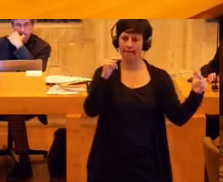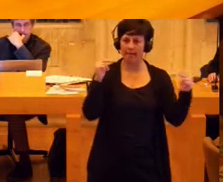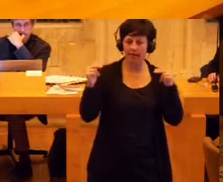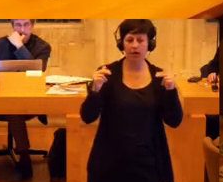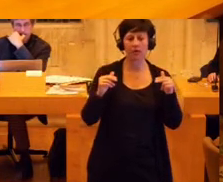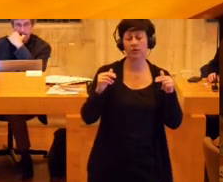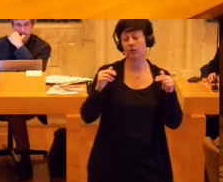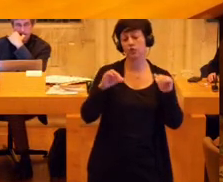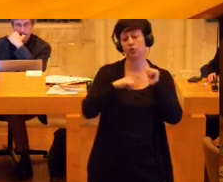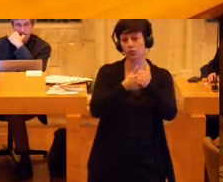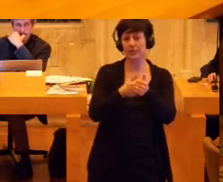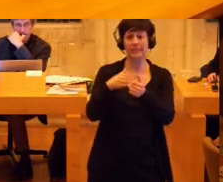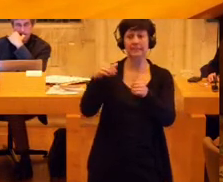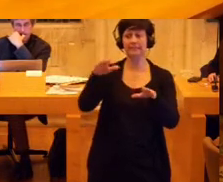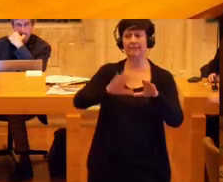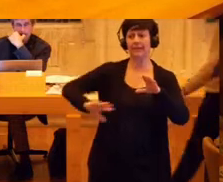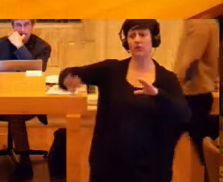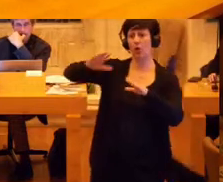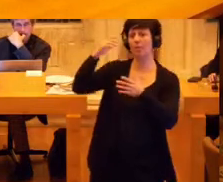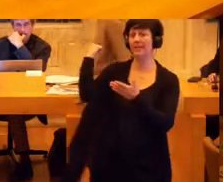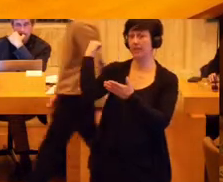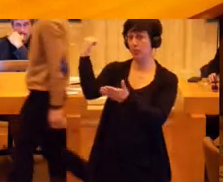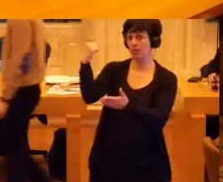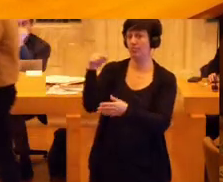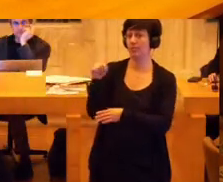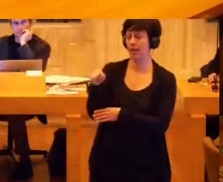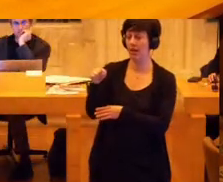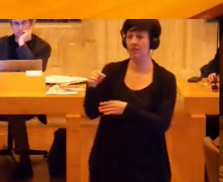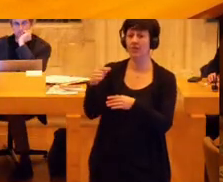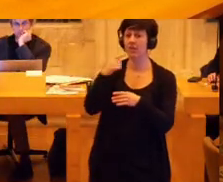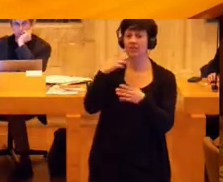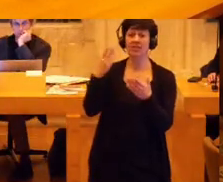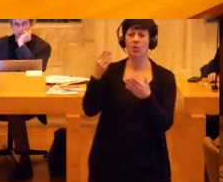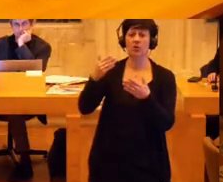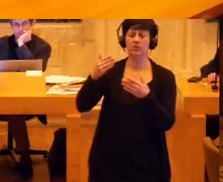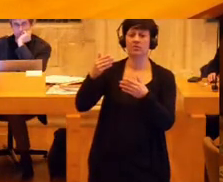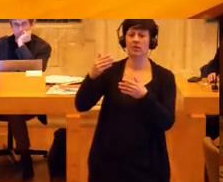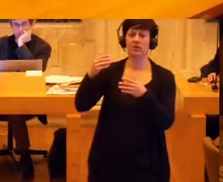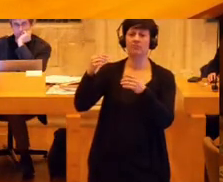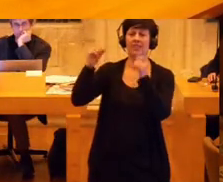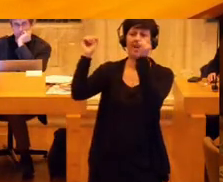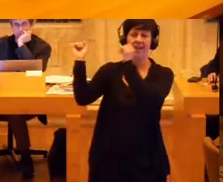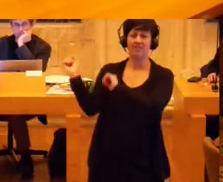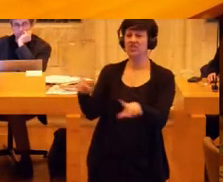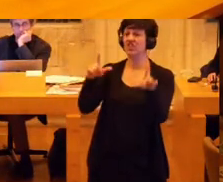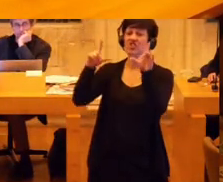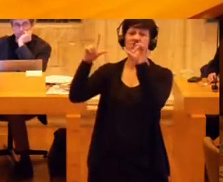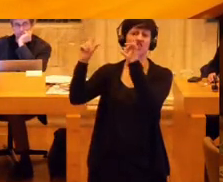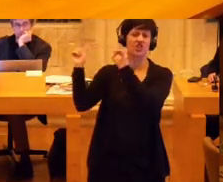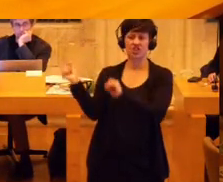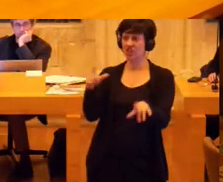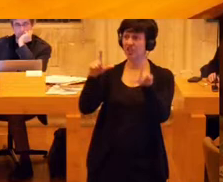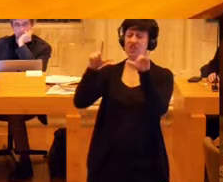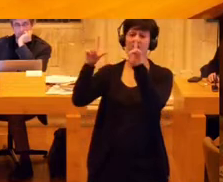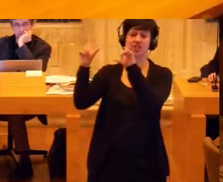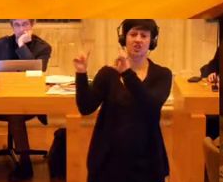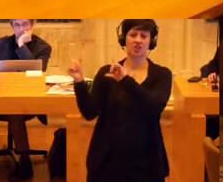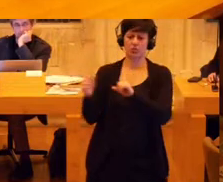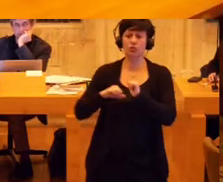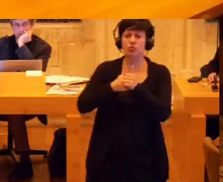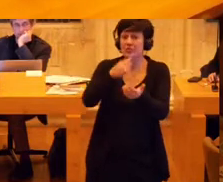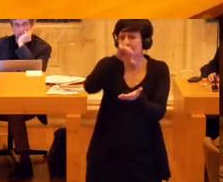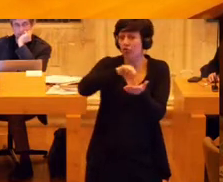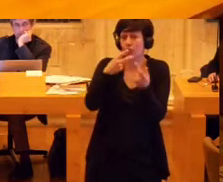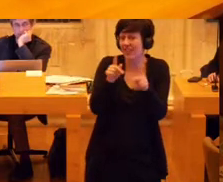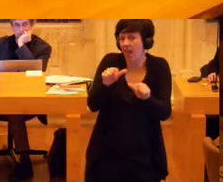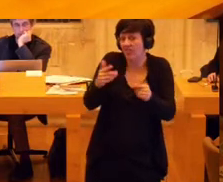secteur patrimonial, donc ce qui correspond à des affichages qu'on a d'ores et déjà dans le centre-ville,